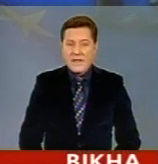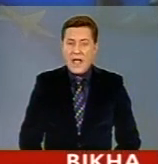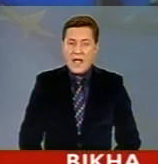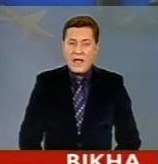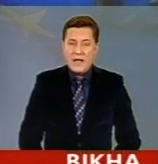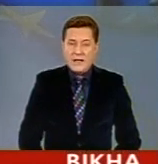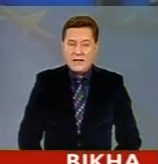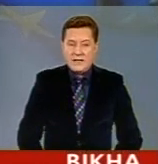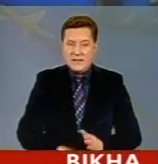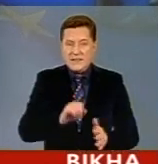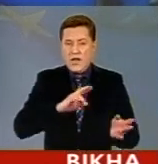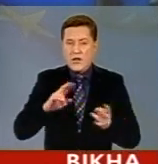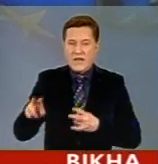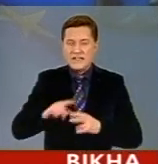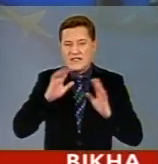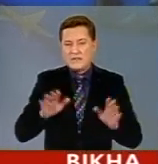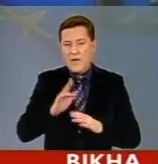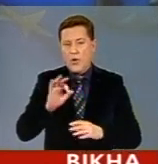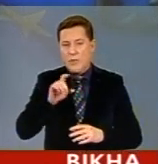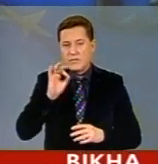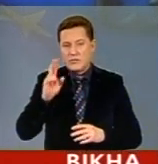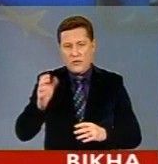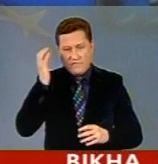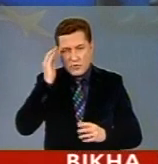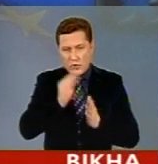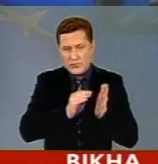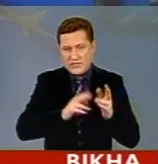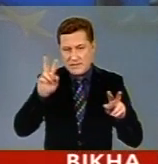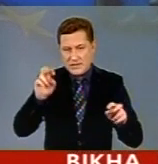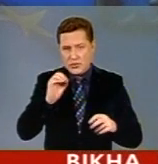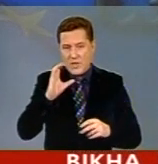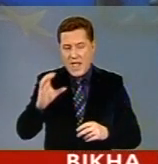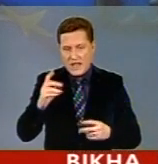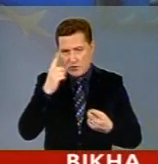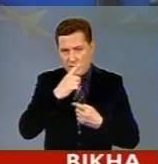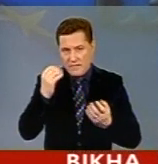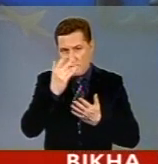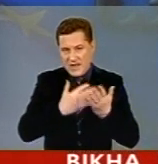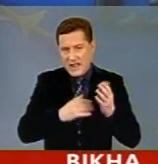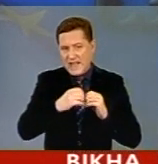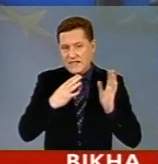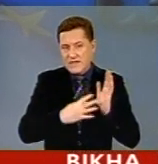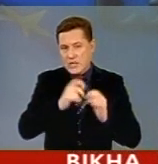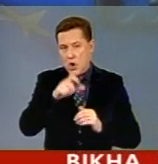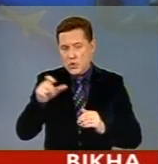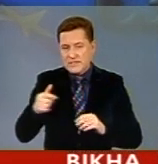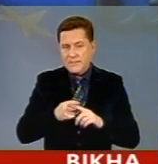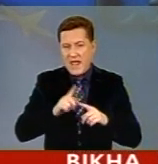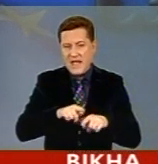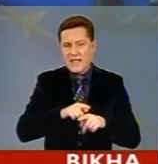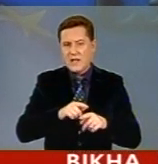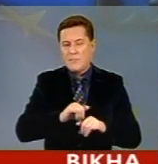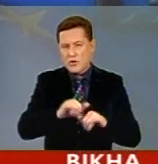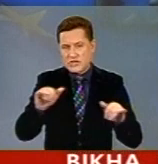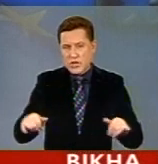Терористи Моторола, Гіві та співак Кобзон відтепер у чорному списку ЄС. Євроспілка оприлюднила переліки ще 19 осіб, на яких поширюються